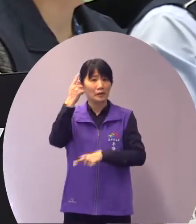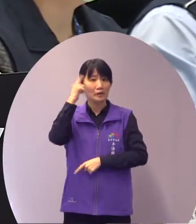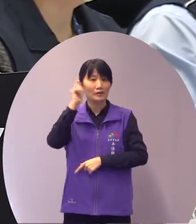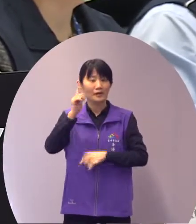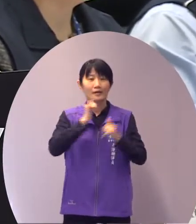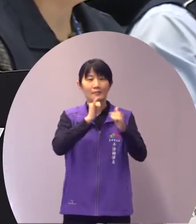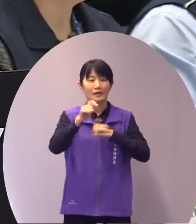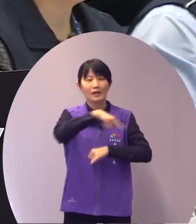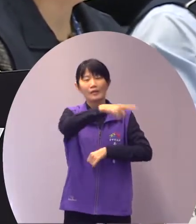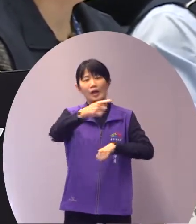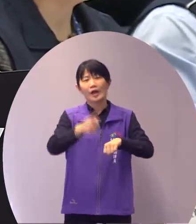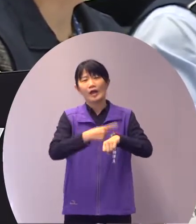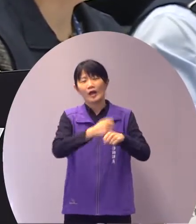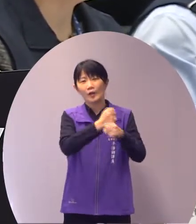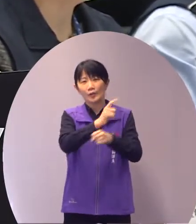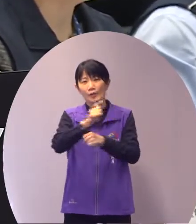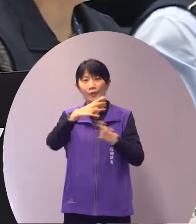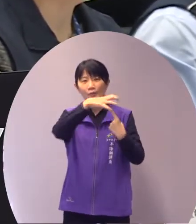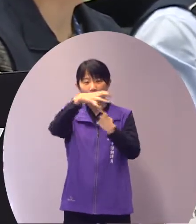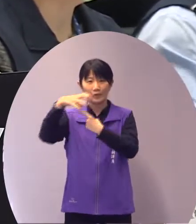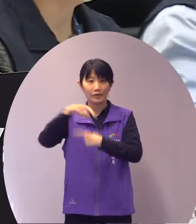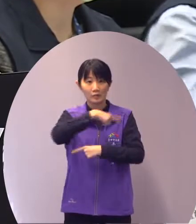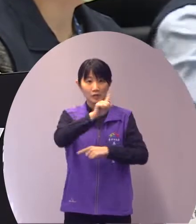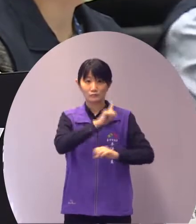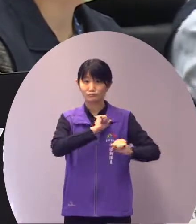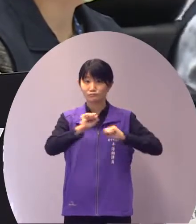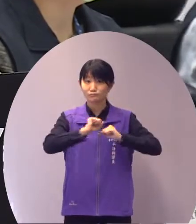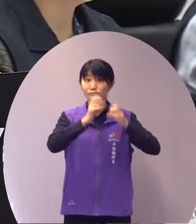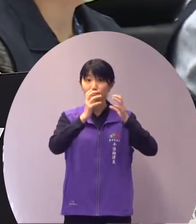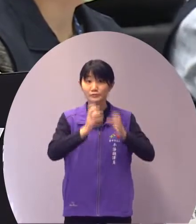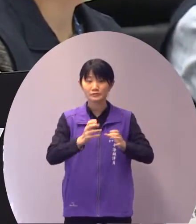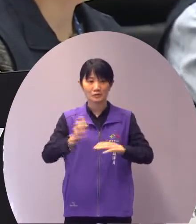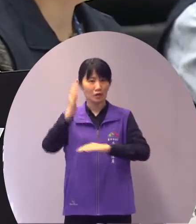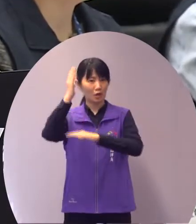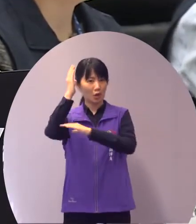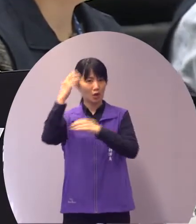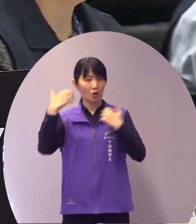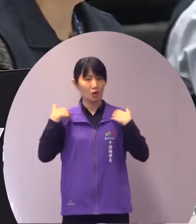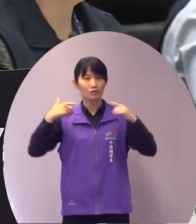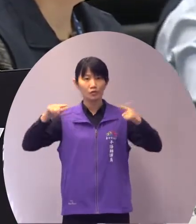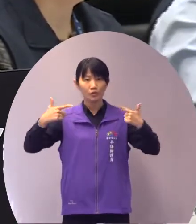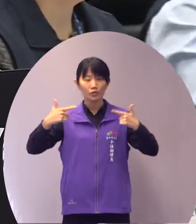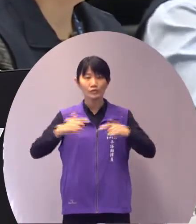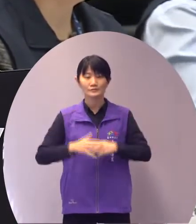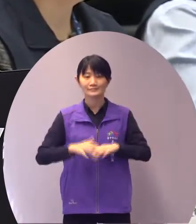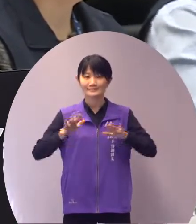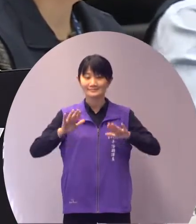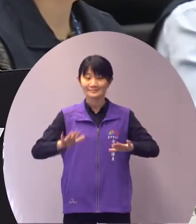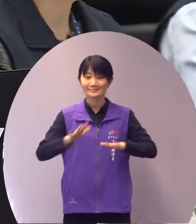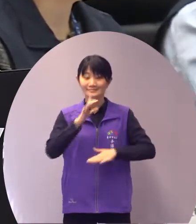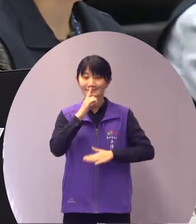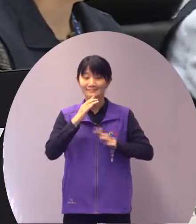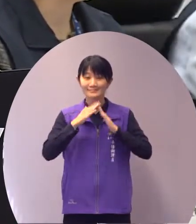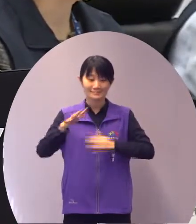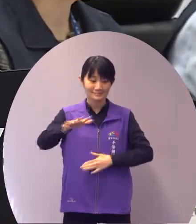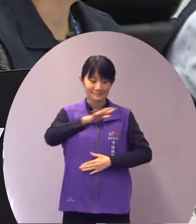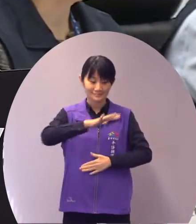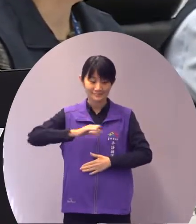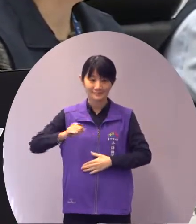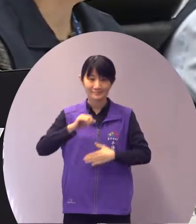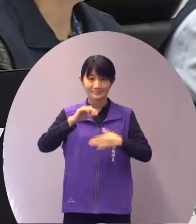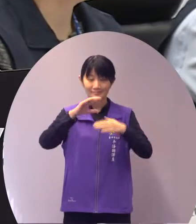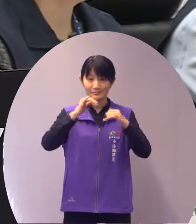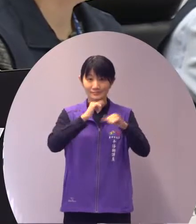俗，最大的特征就是完全由民间自主发起，非由官方主导。目前本市的民俗总共有